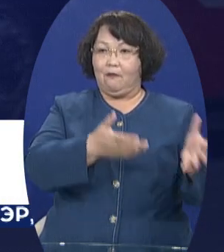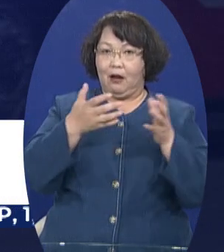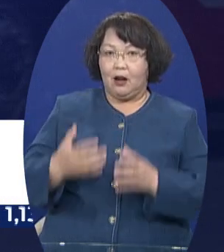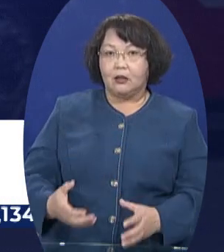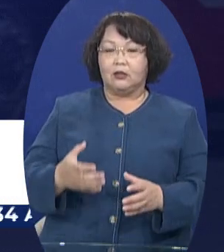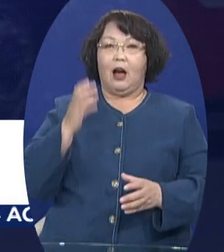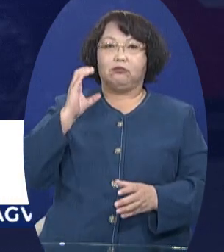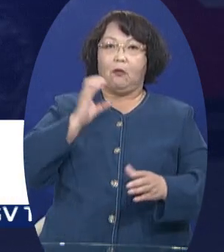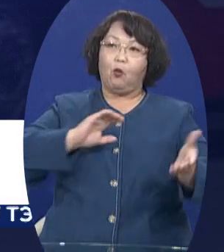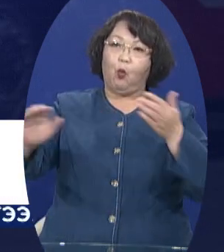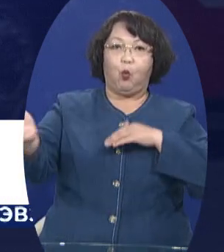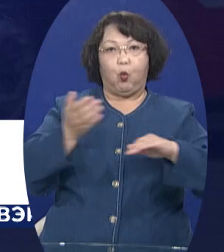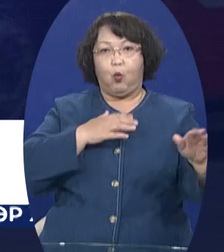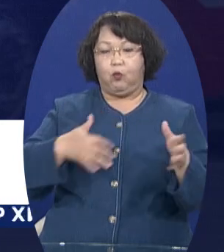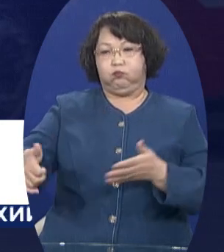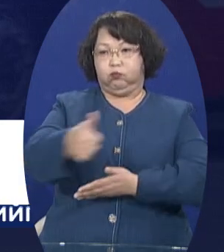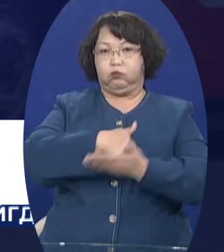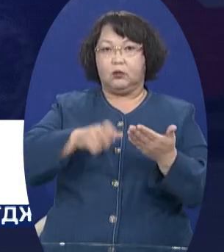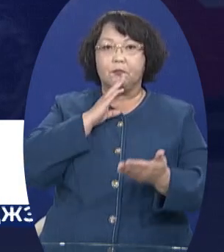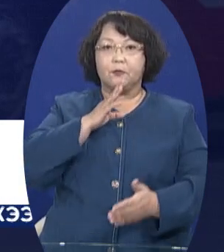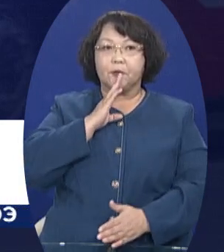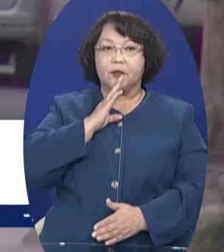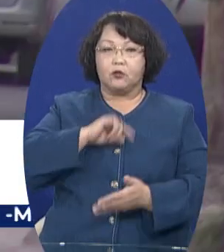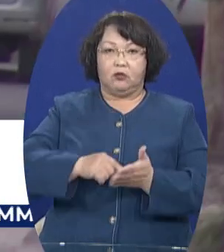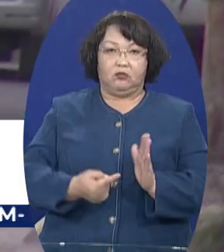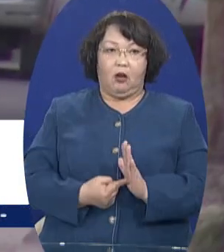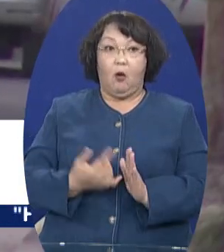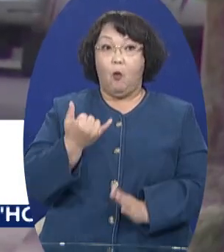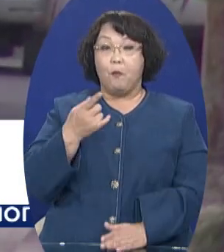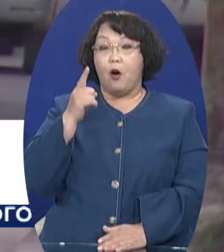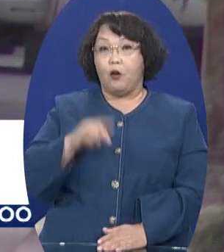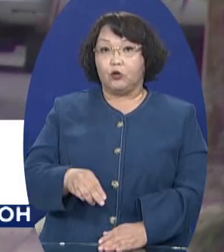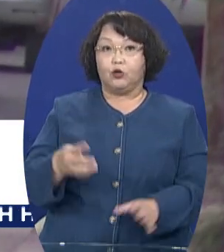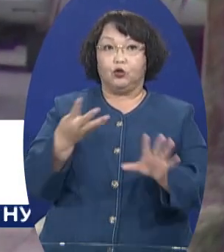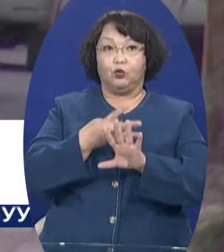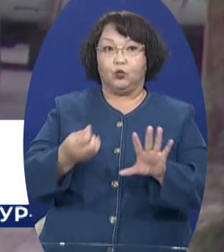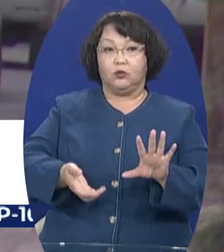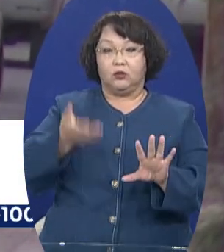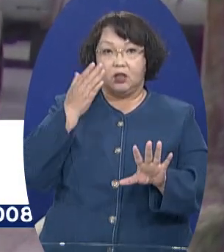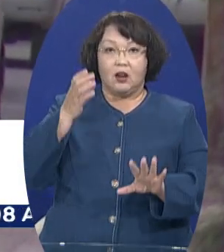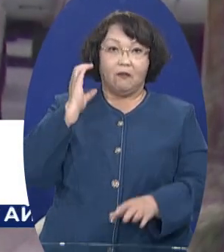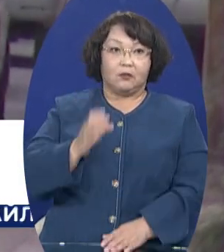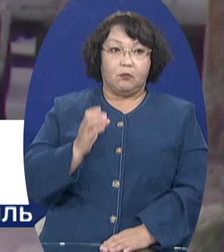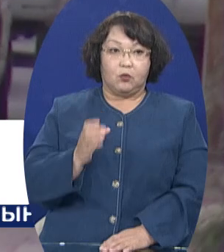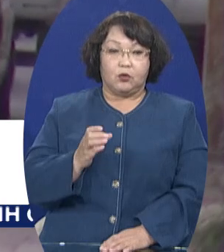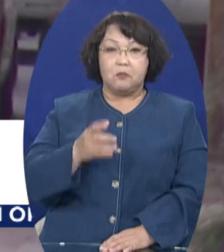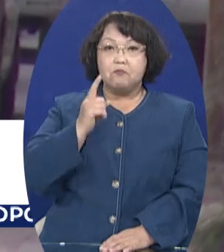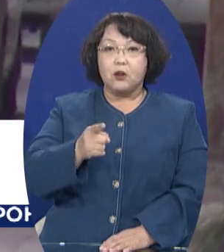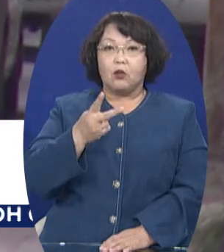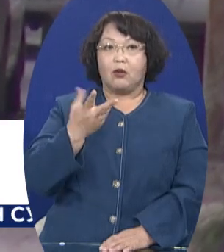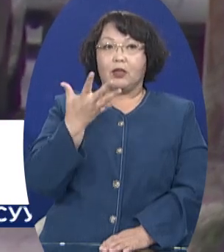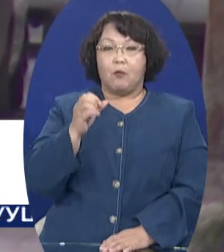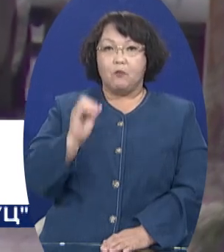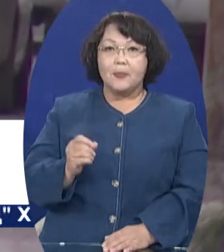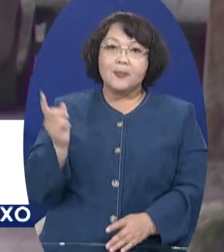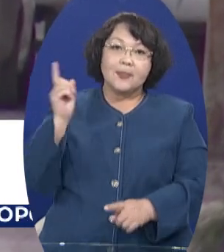парк шинжилэл бүрэн дуусна гэж тооцоолжээ. Өөрөөр хэлбэл нийслэлийн 900 гаруй нийтийн тээврийн хэрэгслийг 1250 болгон нэмэгдүүлэх